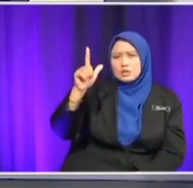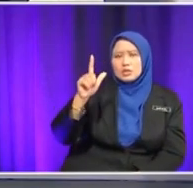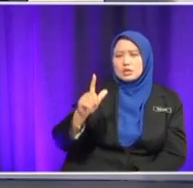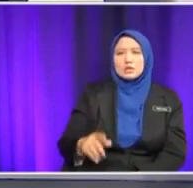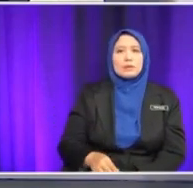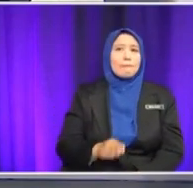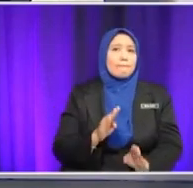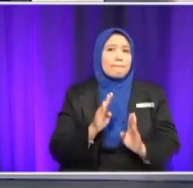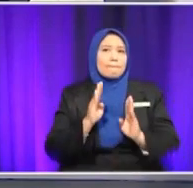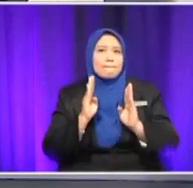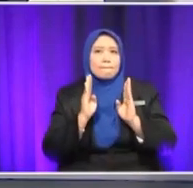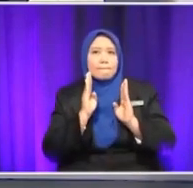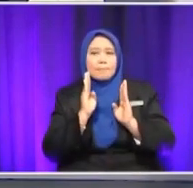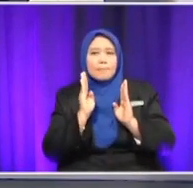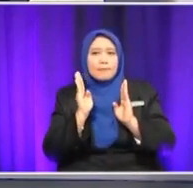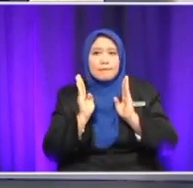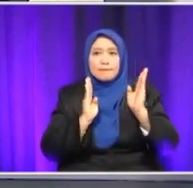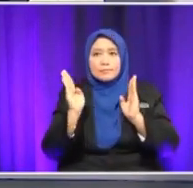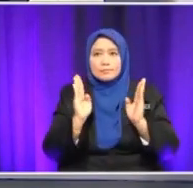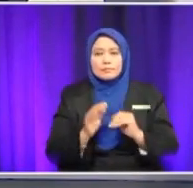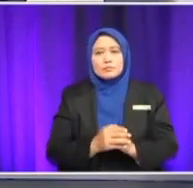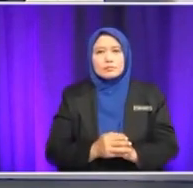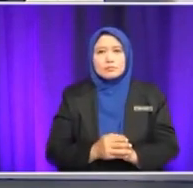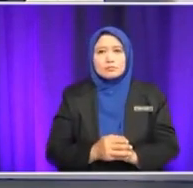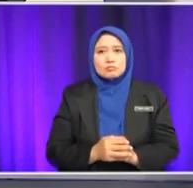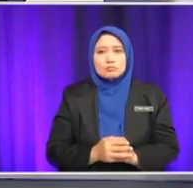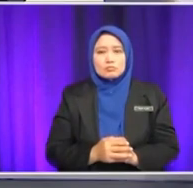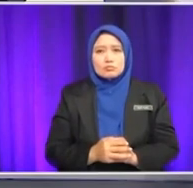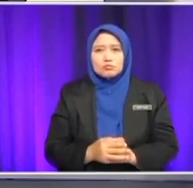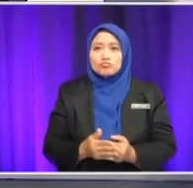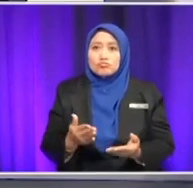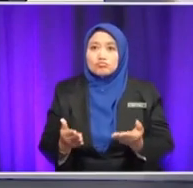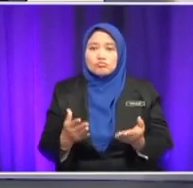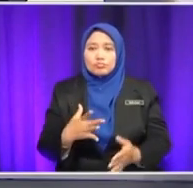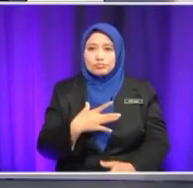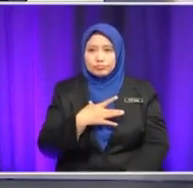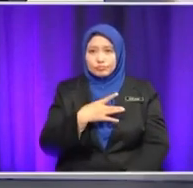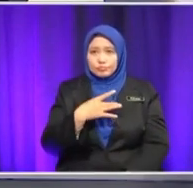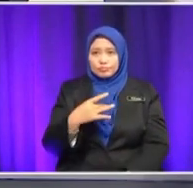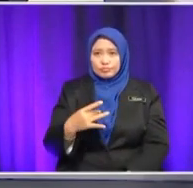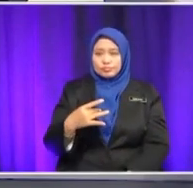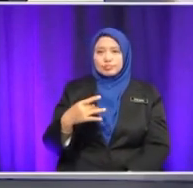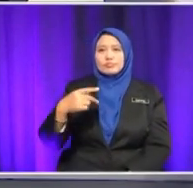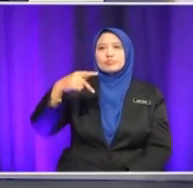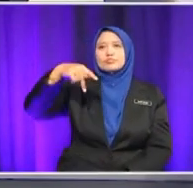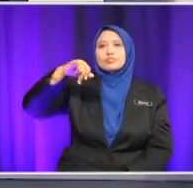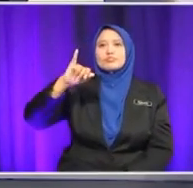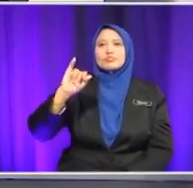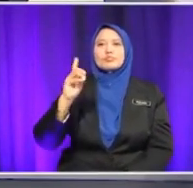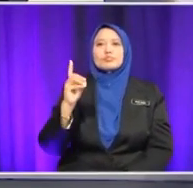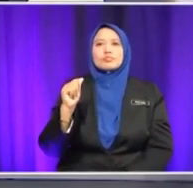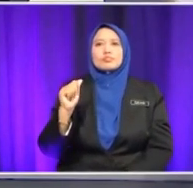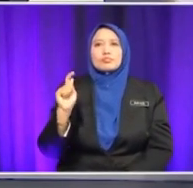merupakan salah satu pidato buat lirik lagu dan sebagainya Itu diantara